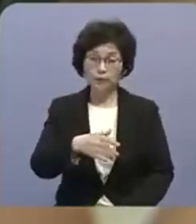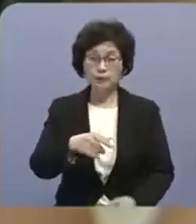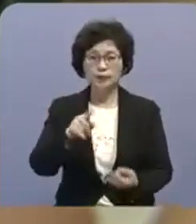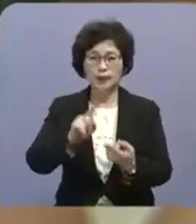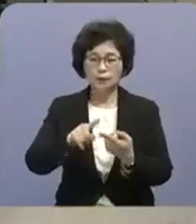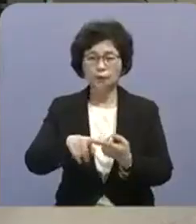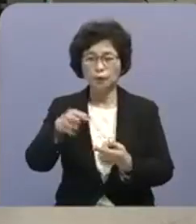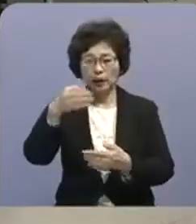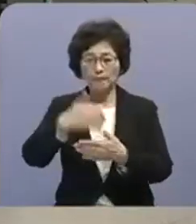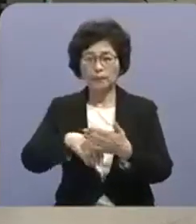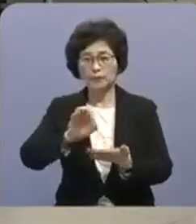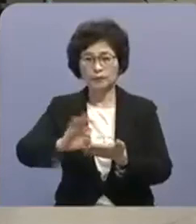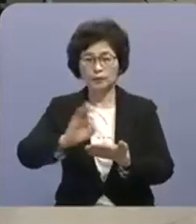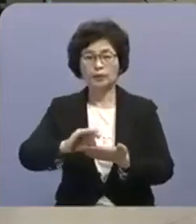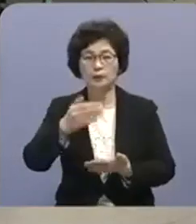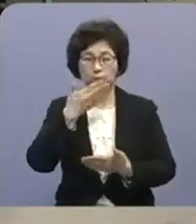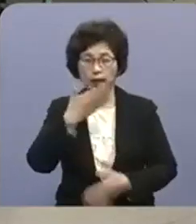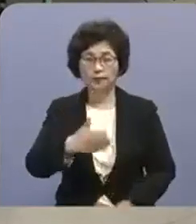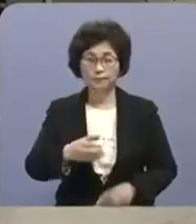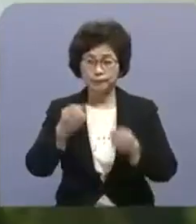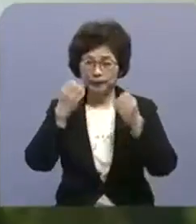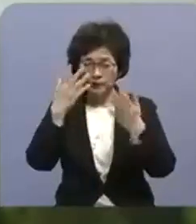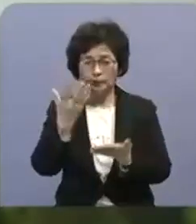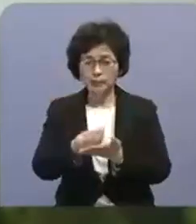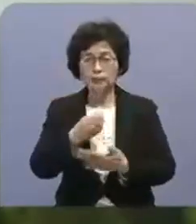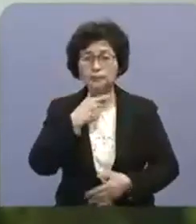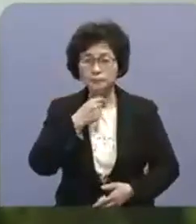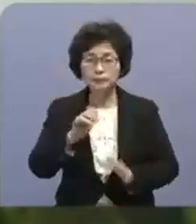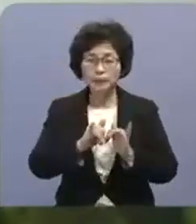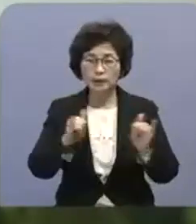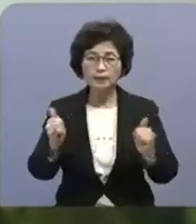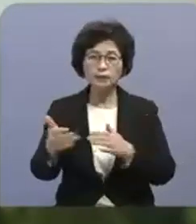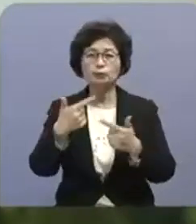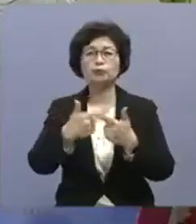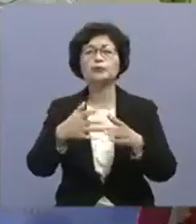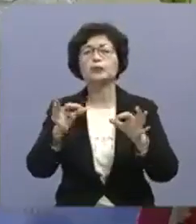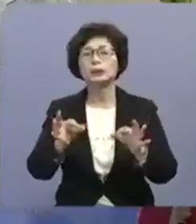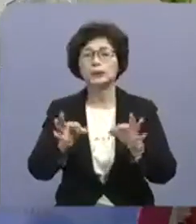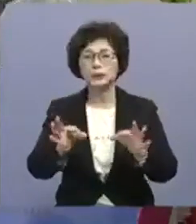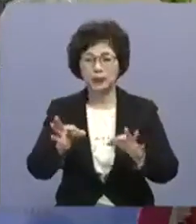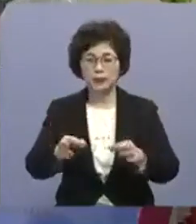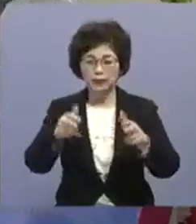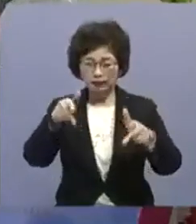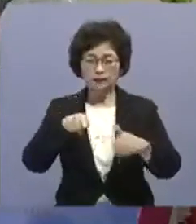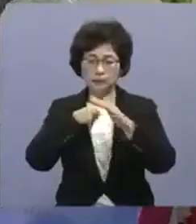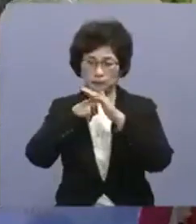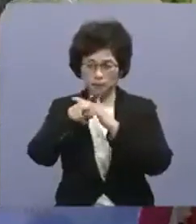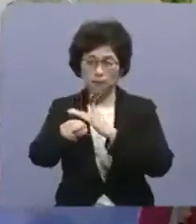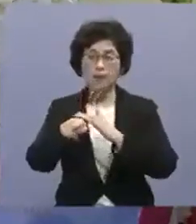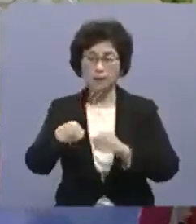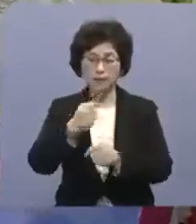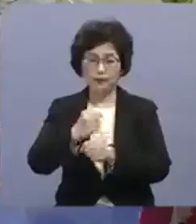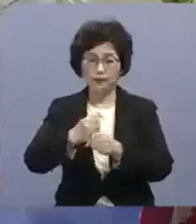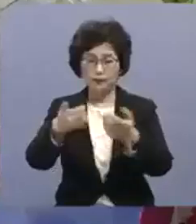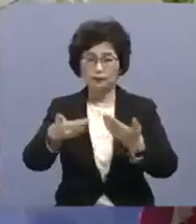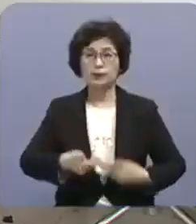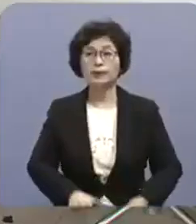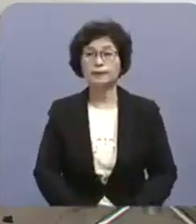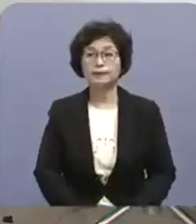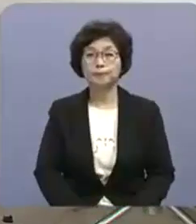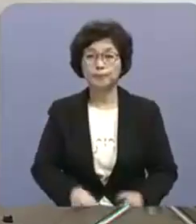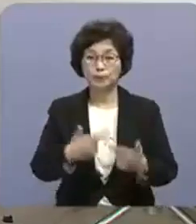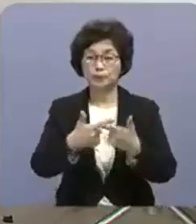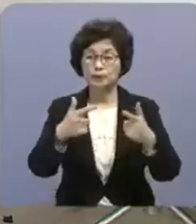있습니다. 신규 고객은 앱 외에도 부산은행에 마련된 동백전 전용 창구를 이용하면 됩니다.